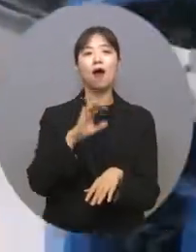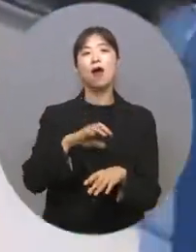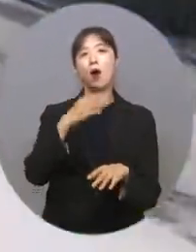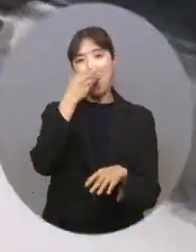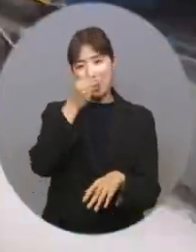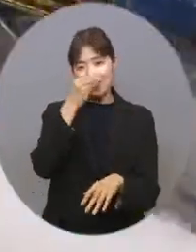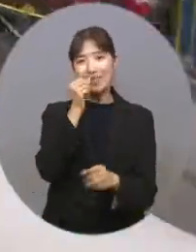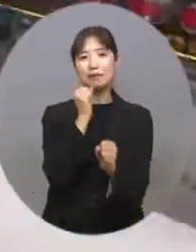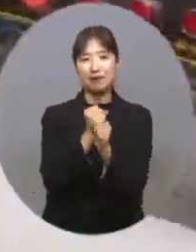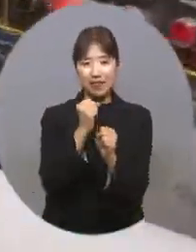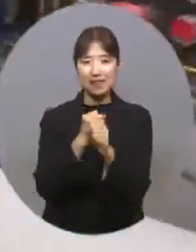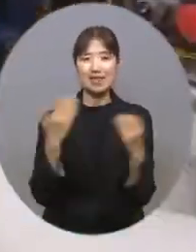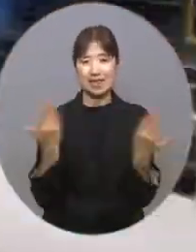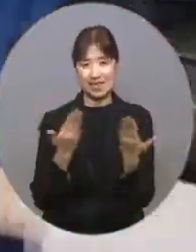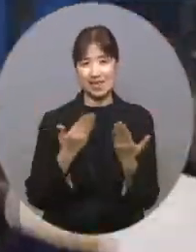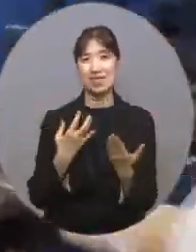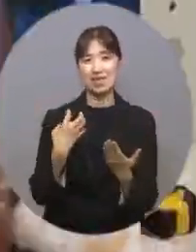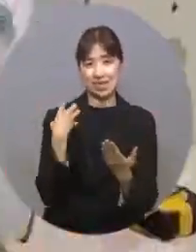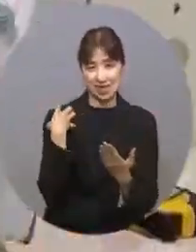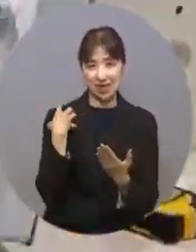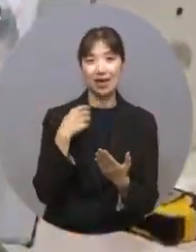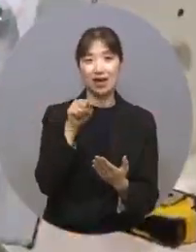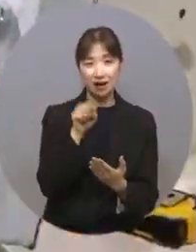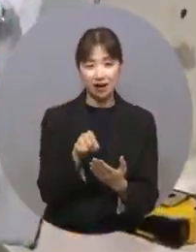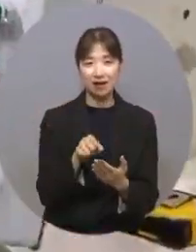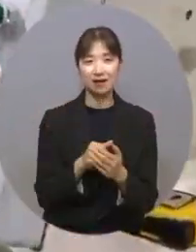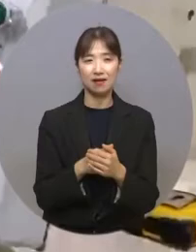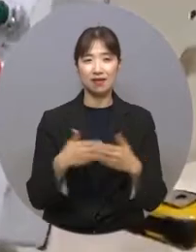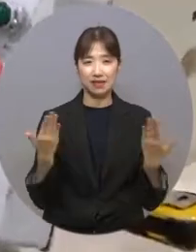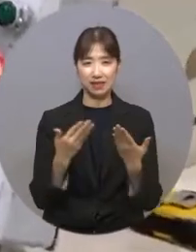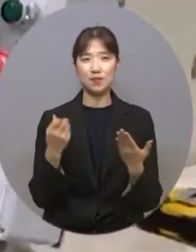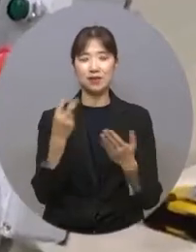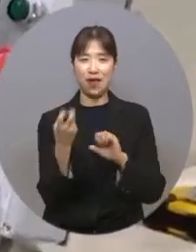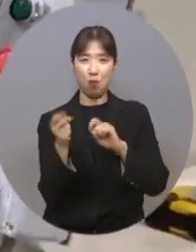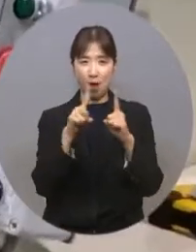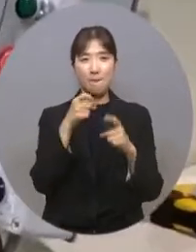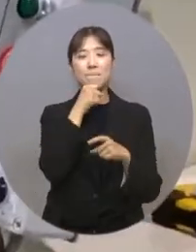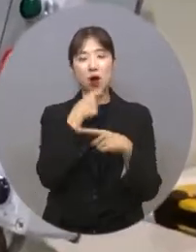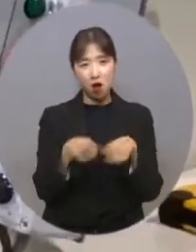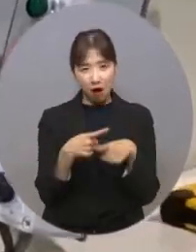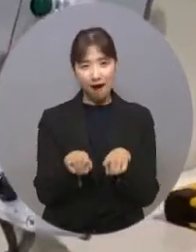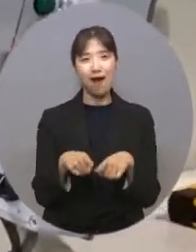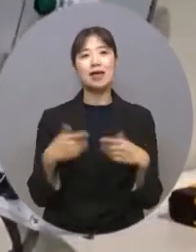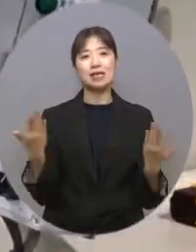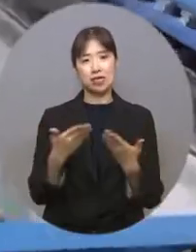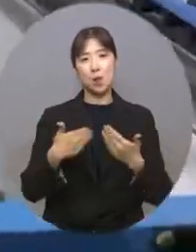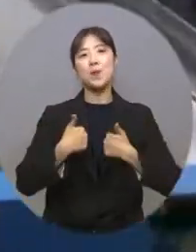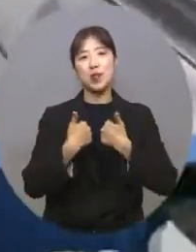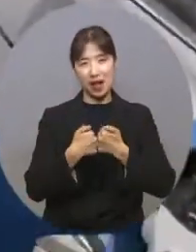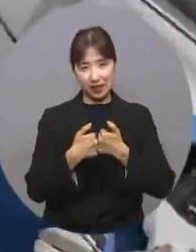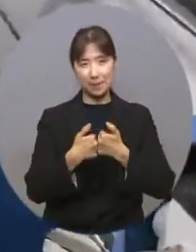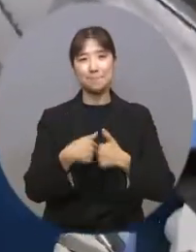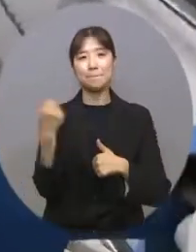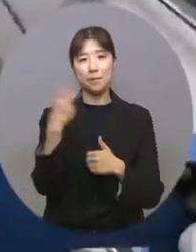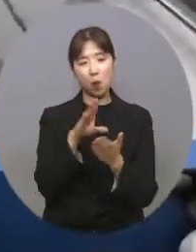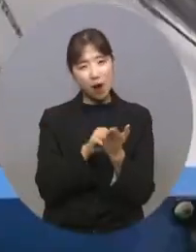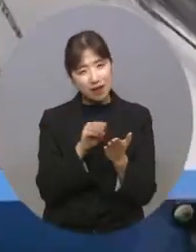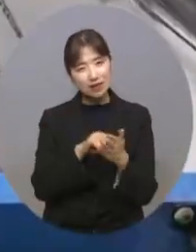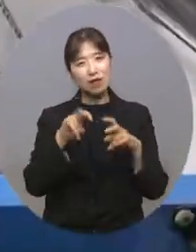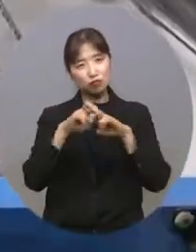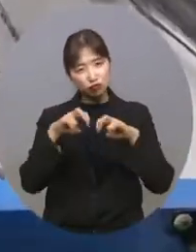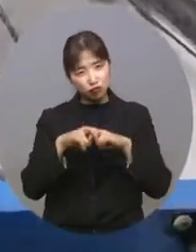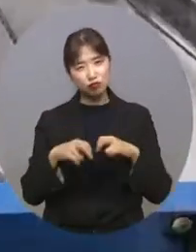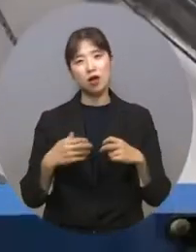생산과 관련된 직무를 바탕으로 해서 직업재활 평가 또는 직업 상담, 과제 분석,